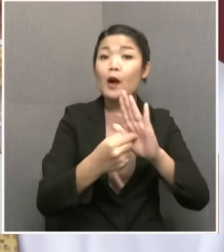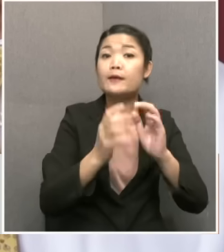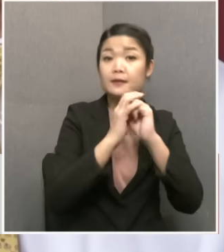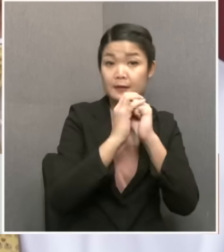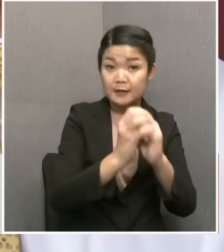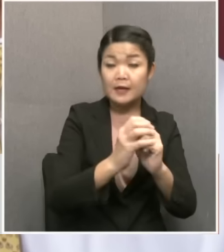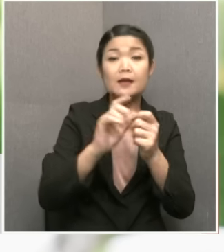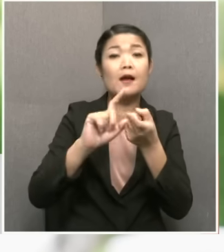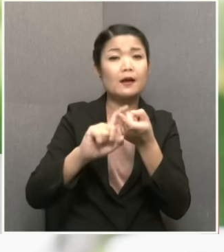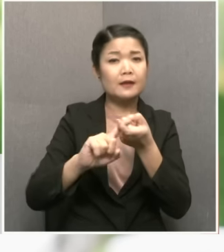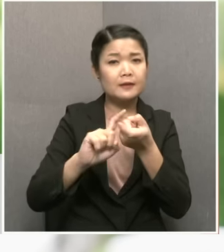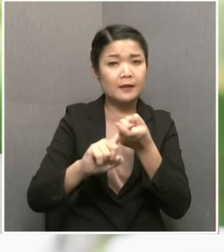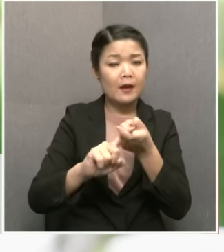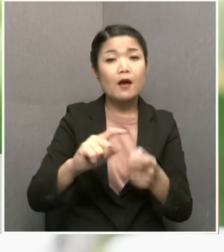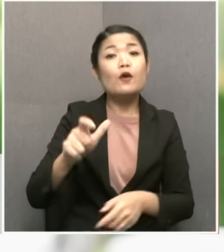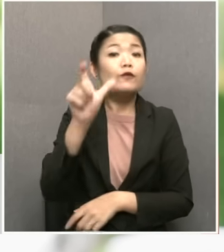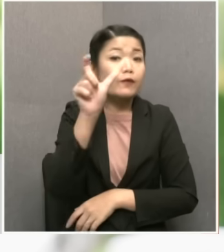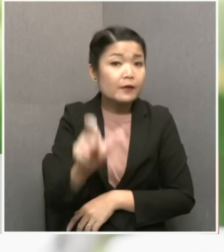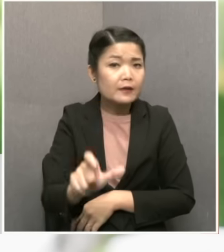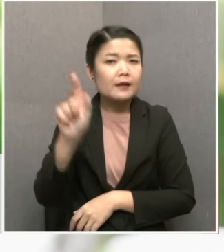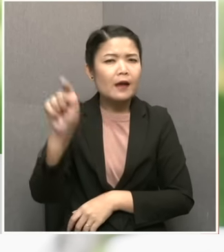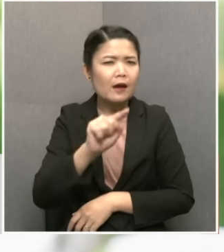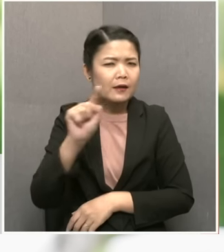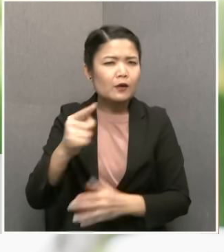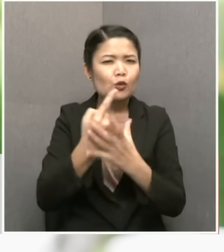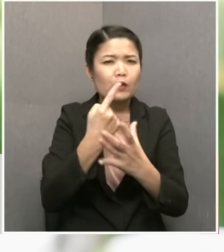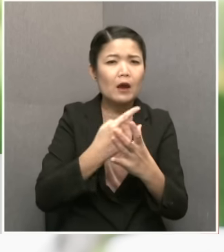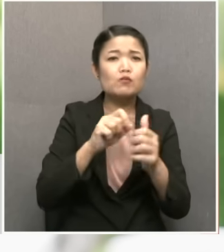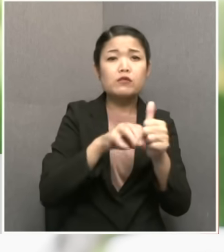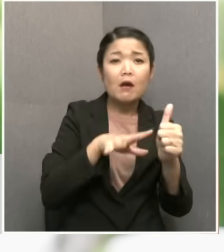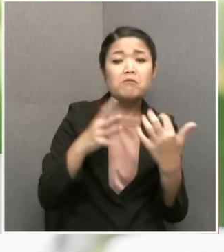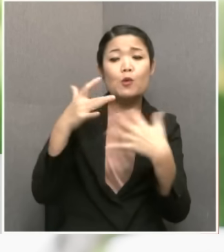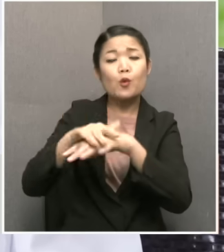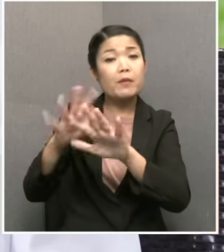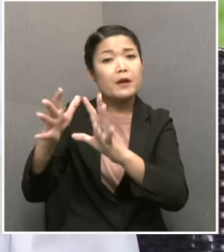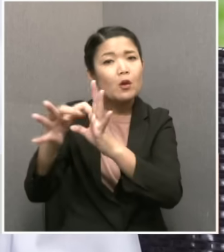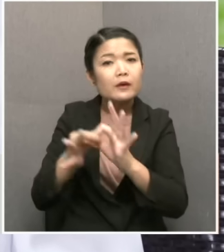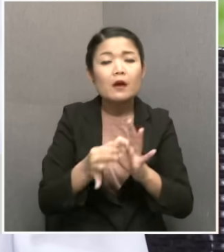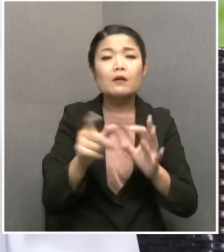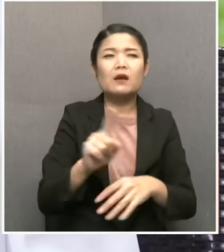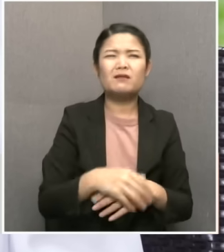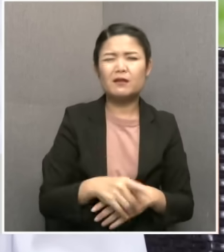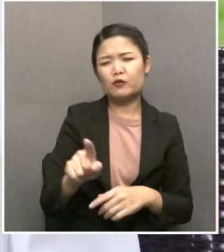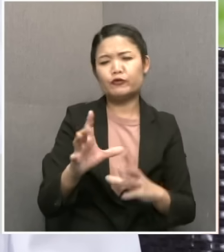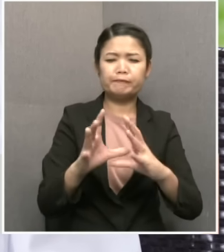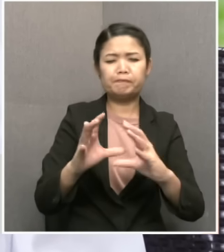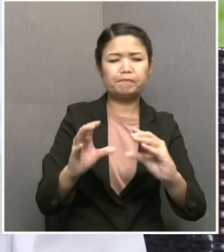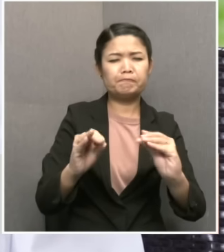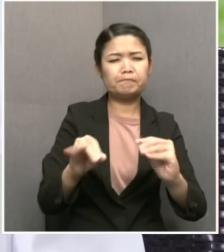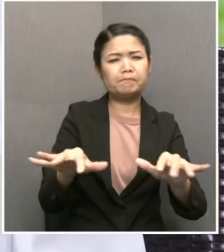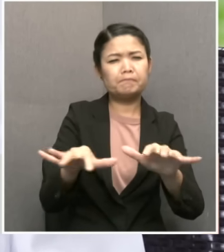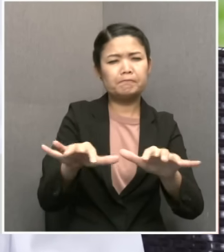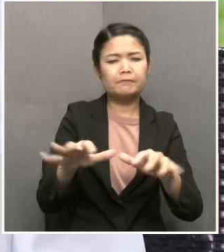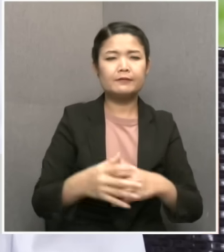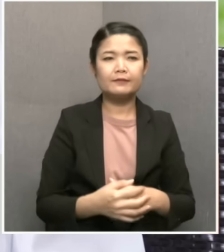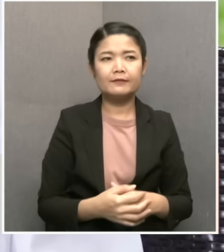รัสเซียฝรั่งเศสอังกฤษเนี่ยก็ไม่ได้ไปแล้วแบบนี้มันจะส่งผลยังไงครับ มันก็กร่อยนิดหน่ อ ยมันก็กร่อยนะครับแ